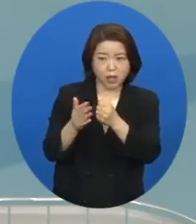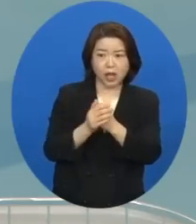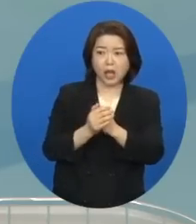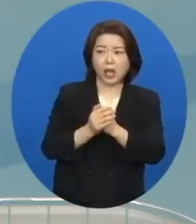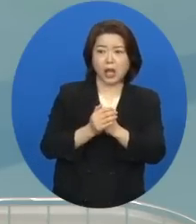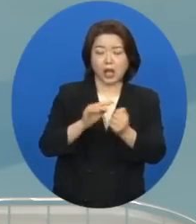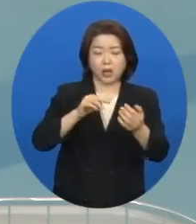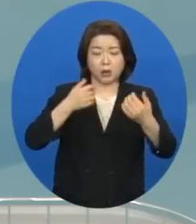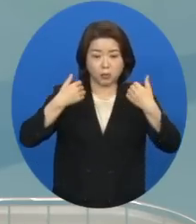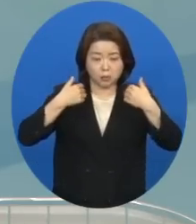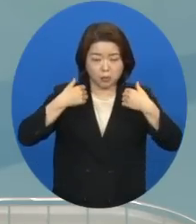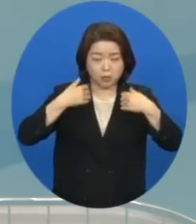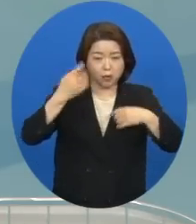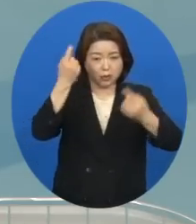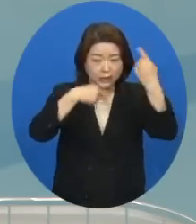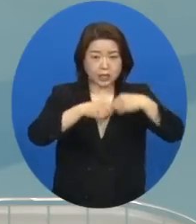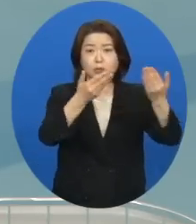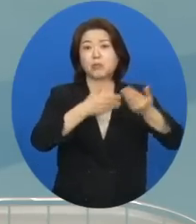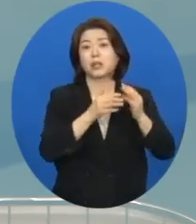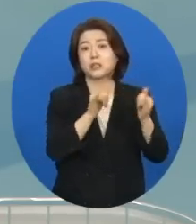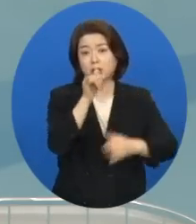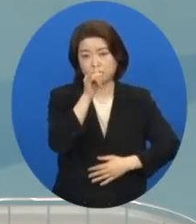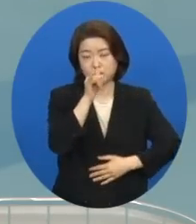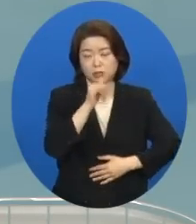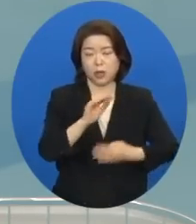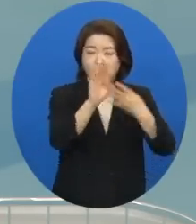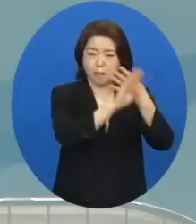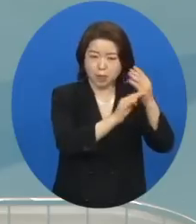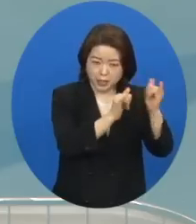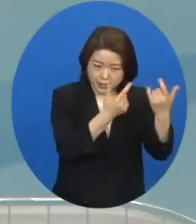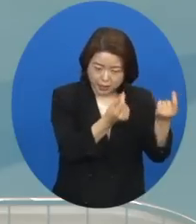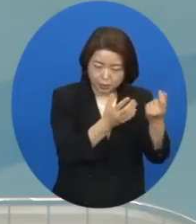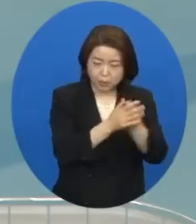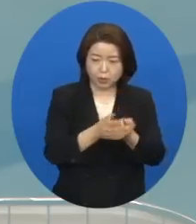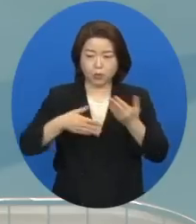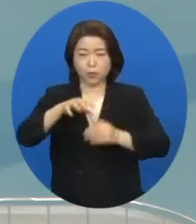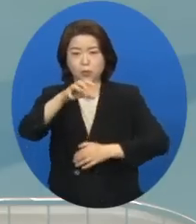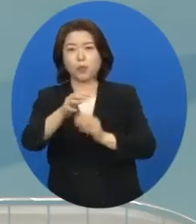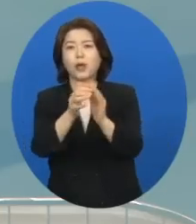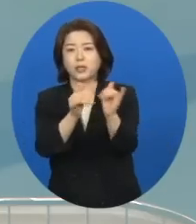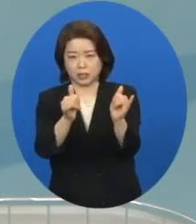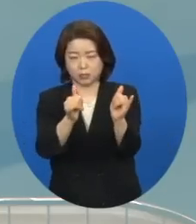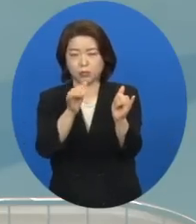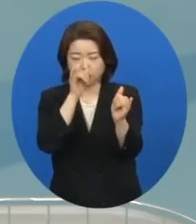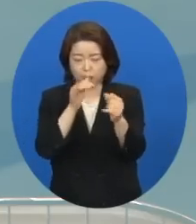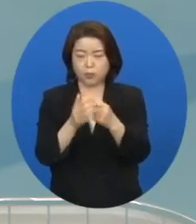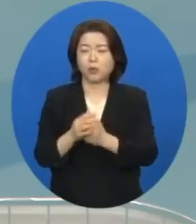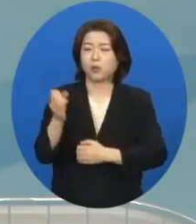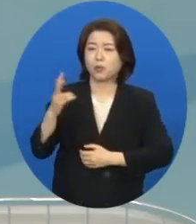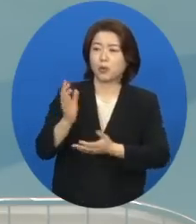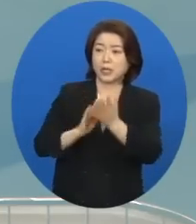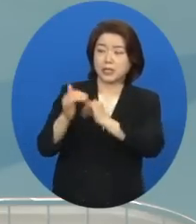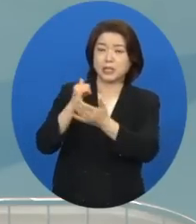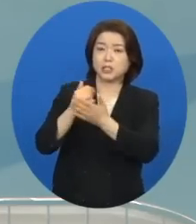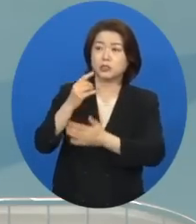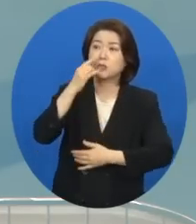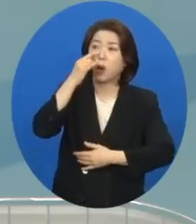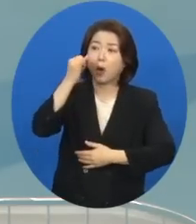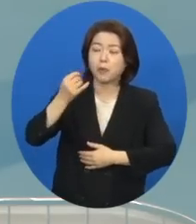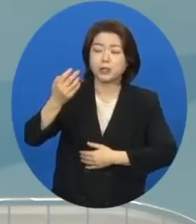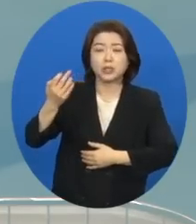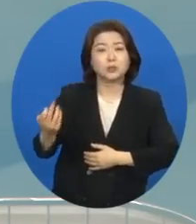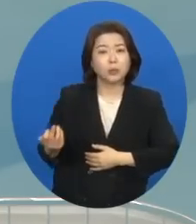거죠. 바리새인들도 그랬고 예수님의 고향 사람도 그랬고 심지어 예수님의 어머니와